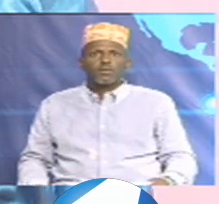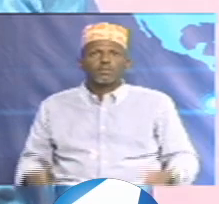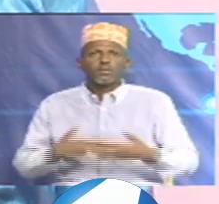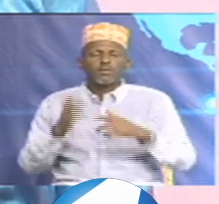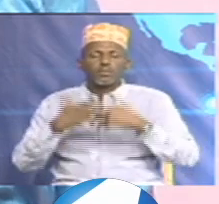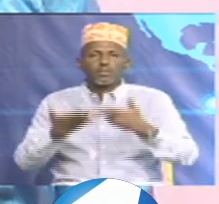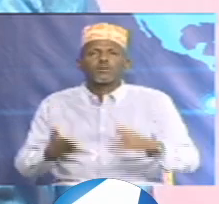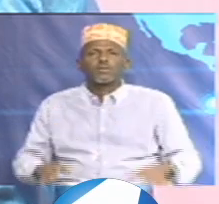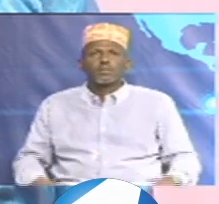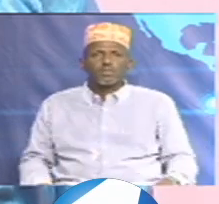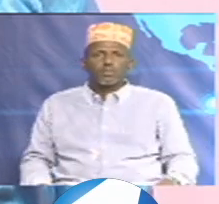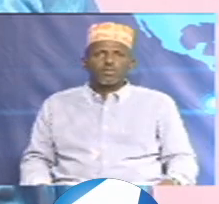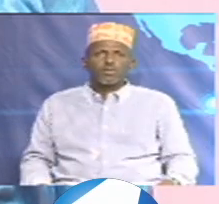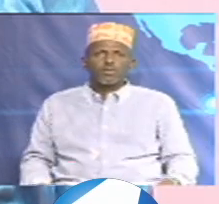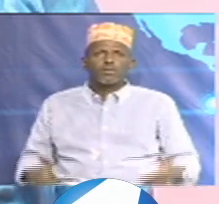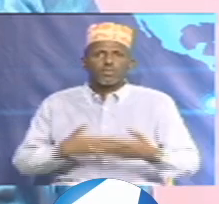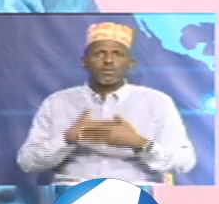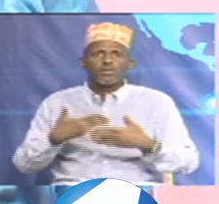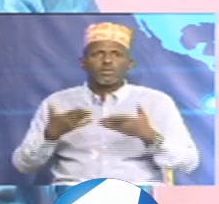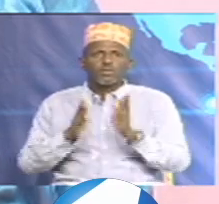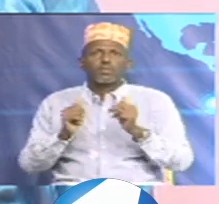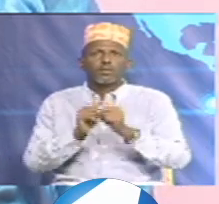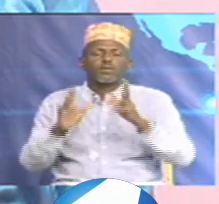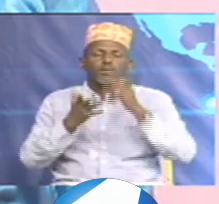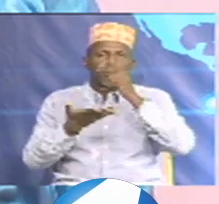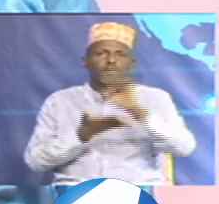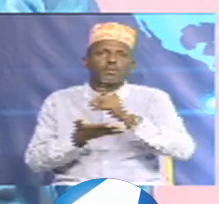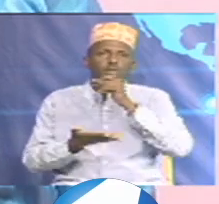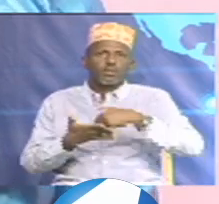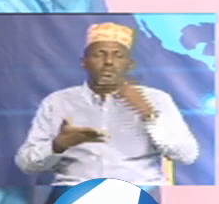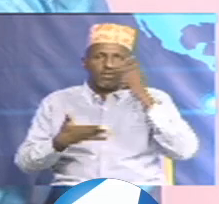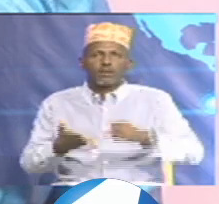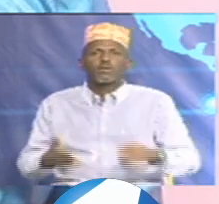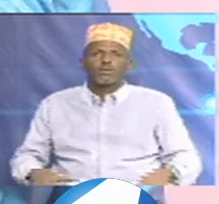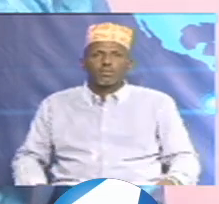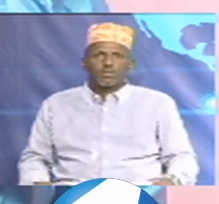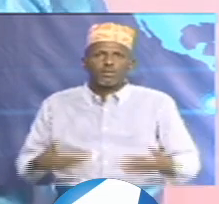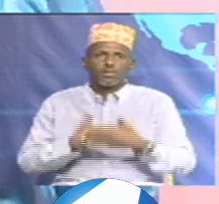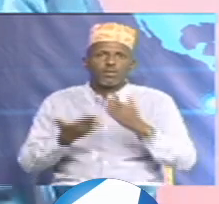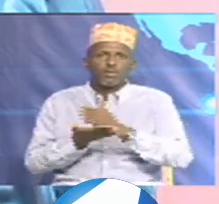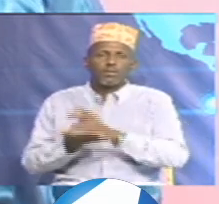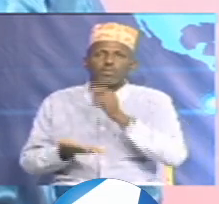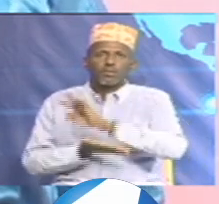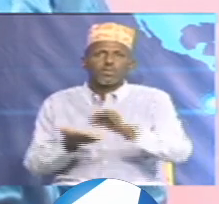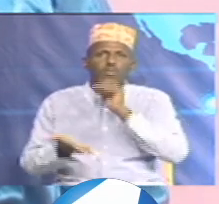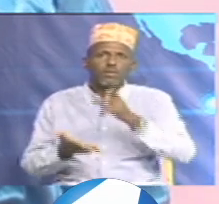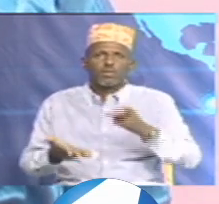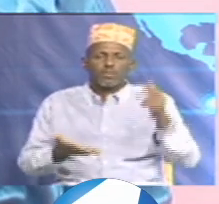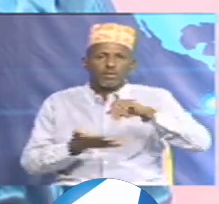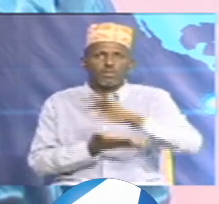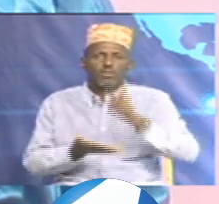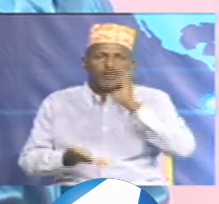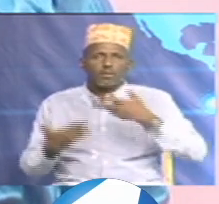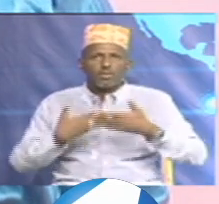Donc, tu es le congrès extraordinaire du parti. Je suis venu aussi